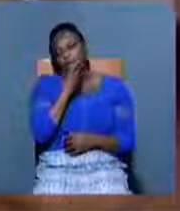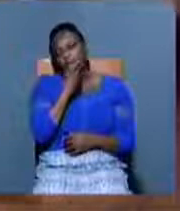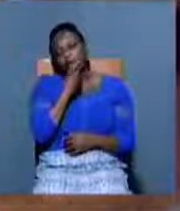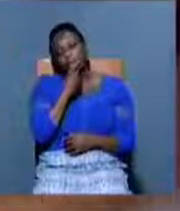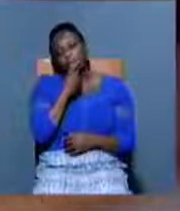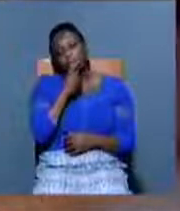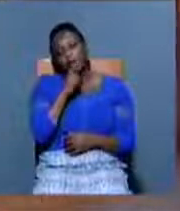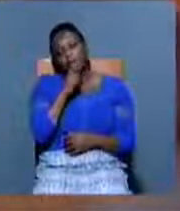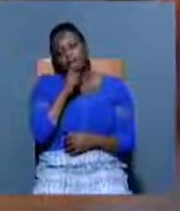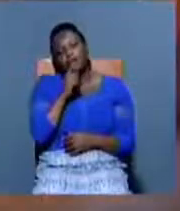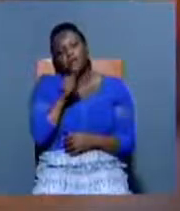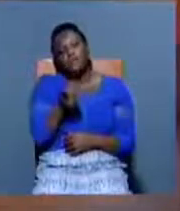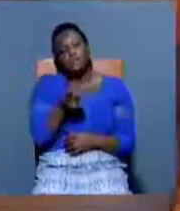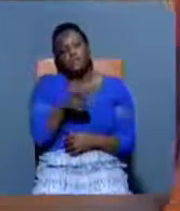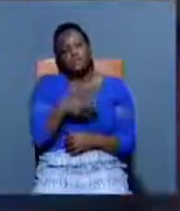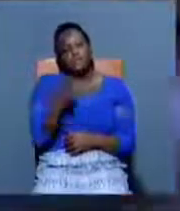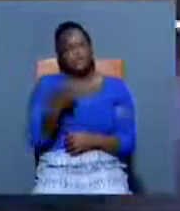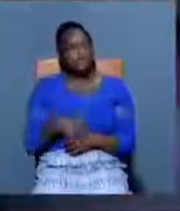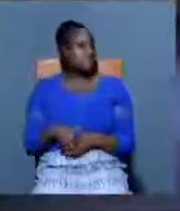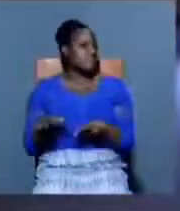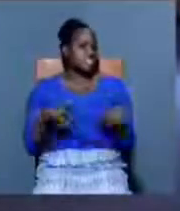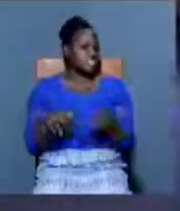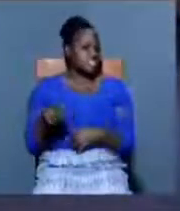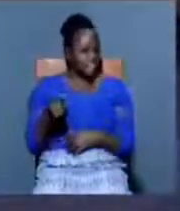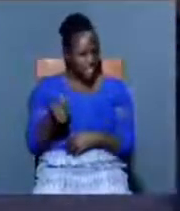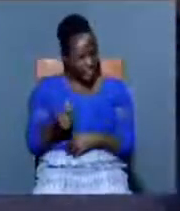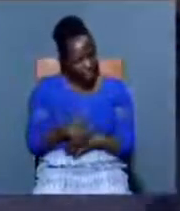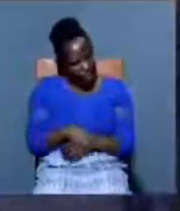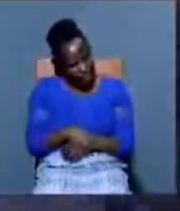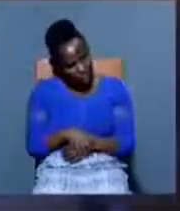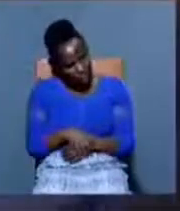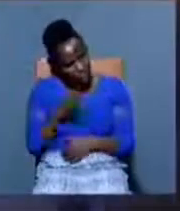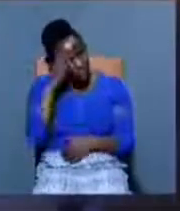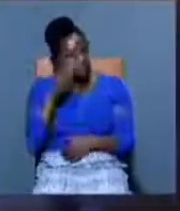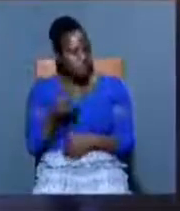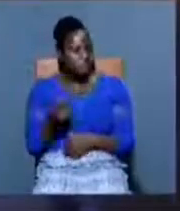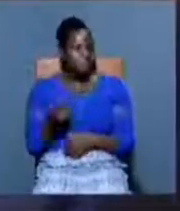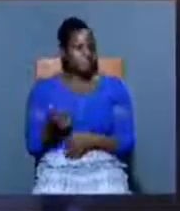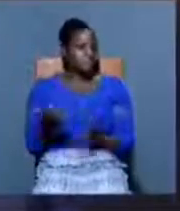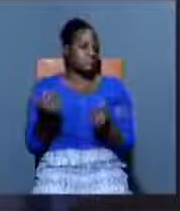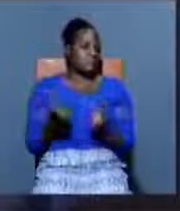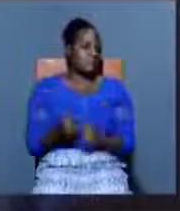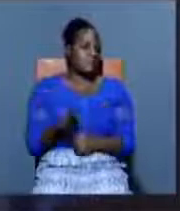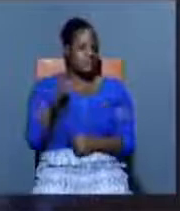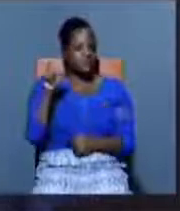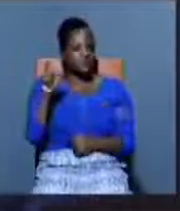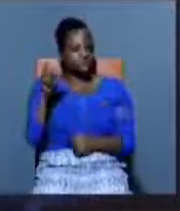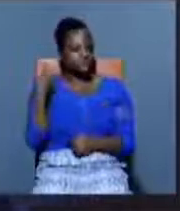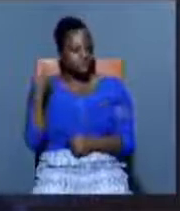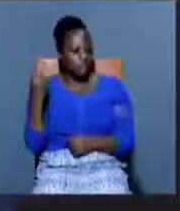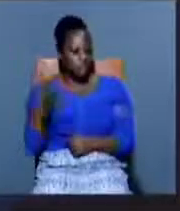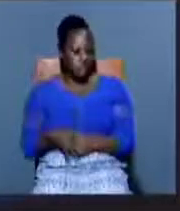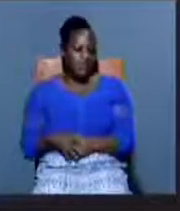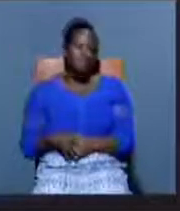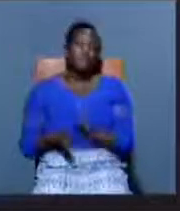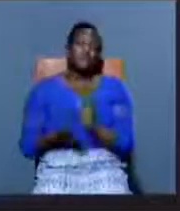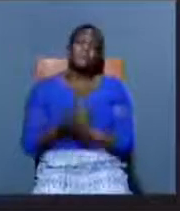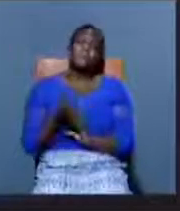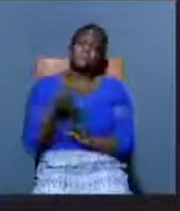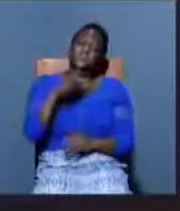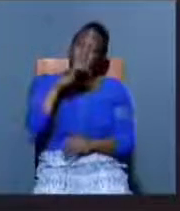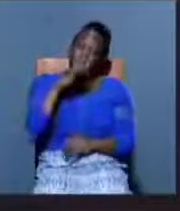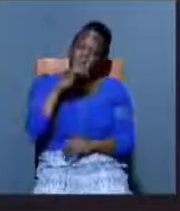na hiki hamna. Mnachezea hela. Mngejua hela zinavyopatikana mama. Watu tunaumia. Nisikilize, ukianza